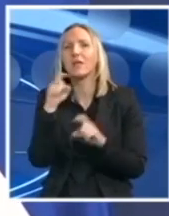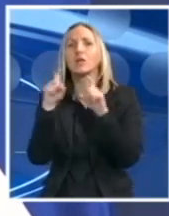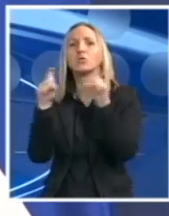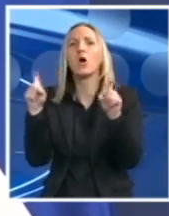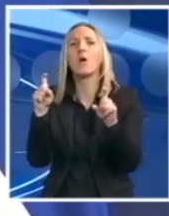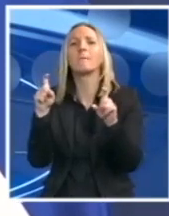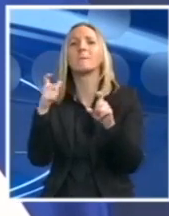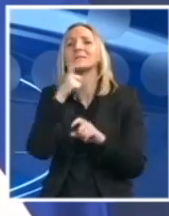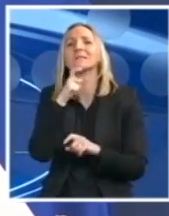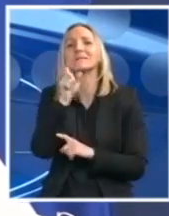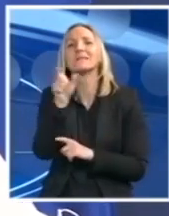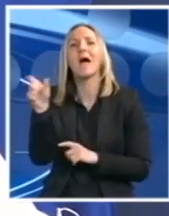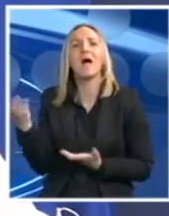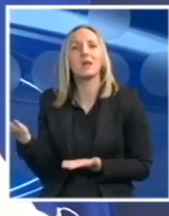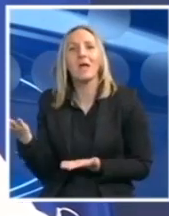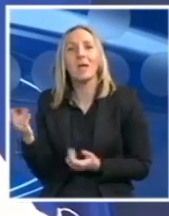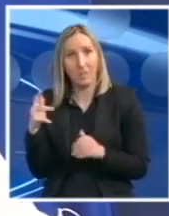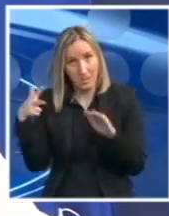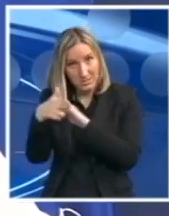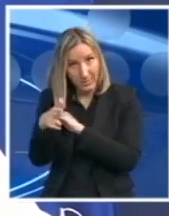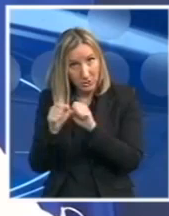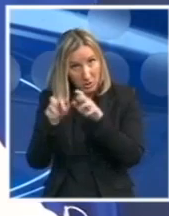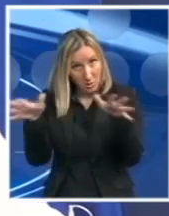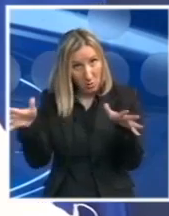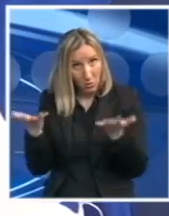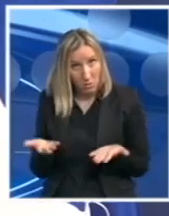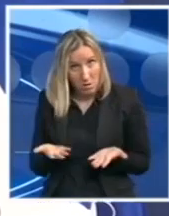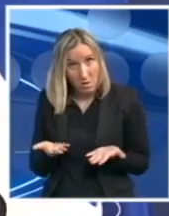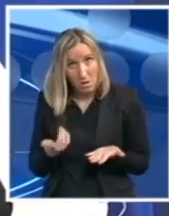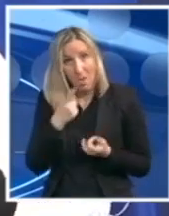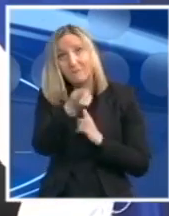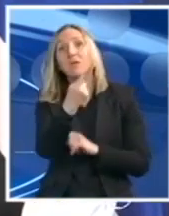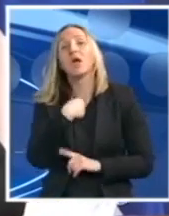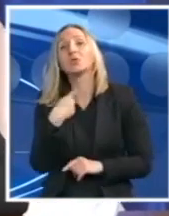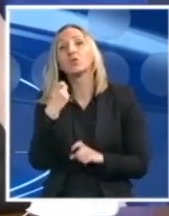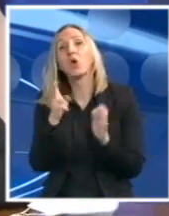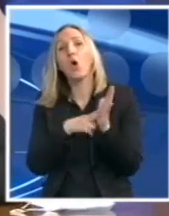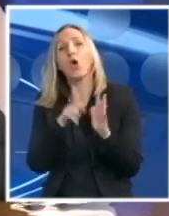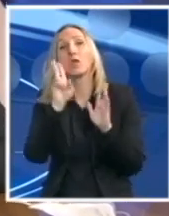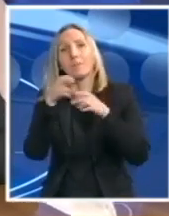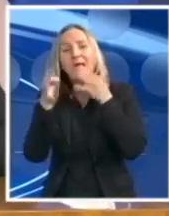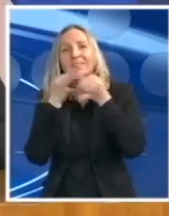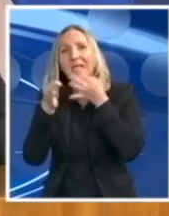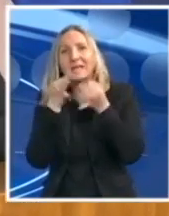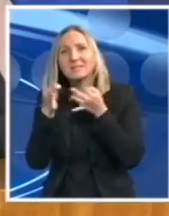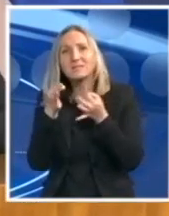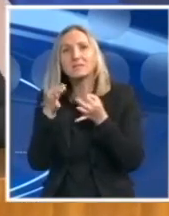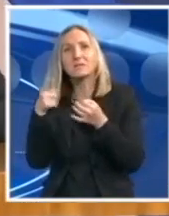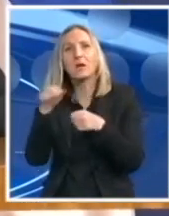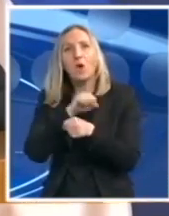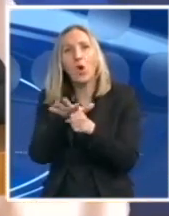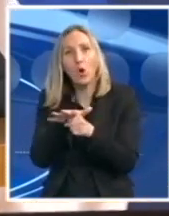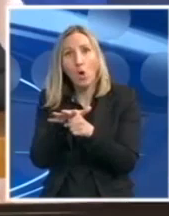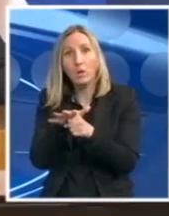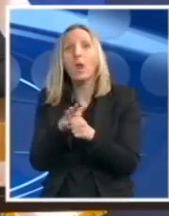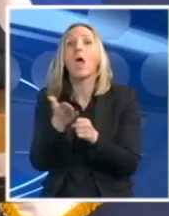osobe? Da li je sprečeno širenje zaraze? Kažete, gospodine Konda, ima testera na COVID-19. Hoće li testiranje